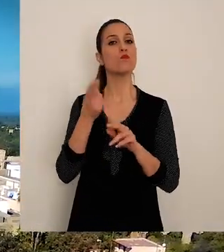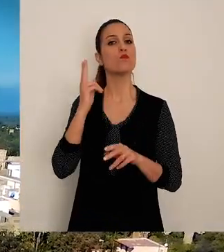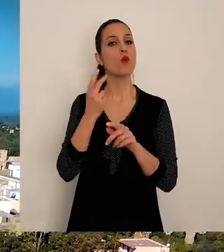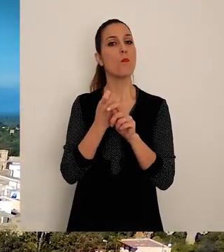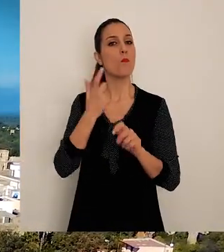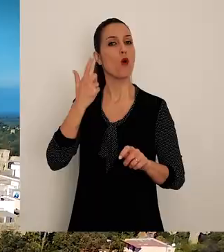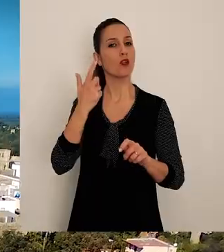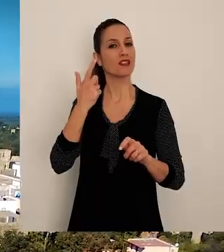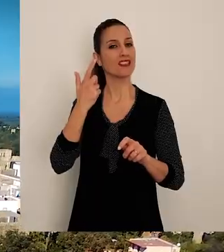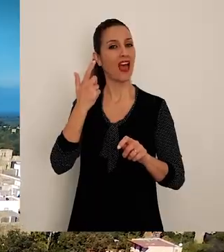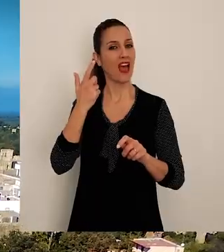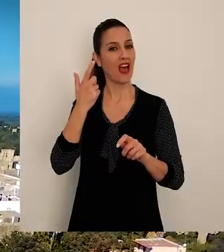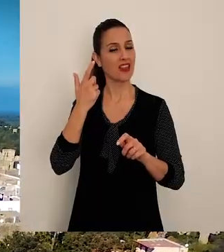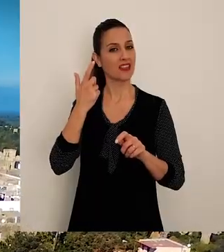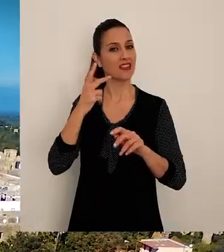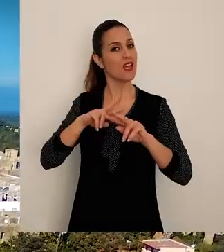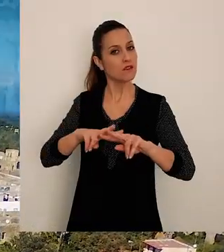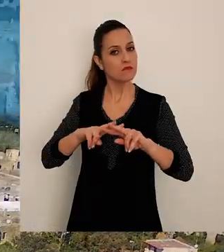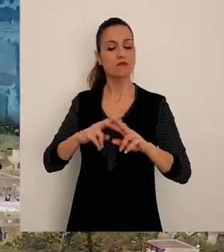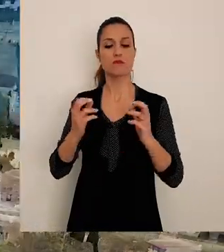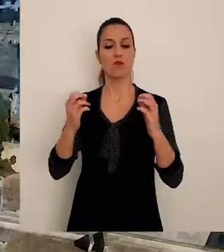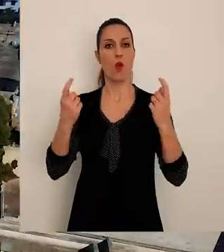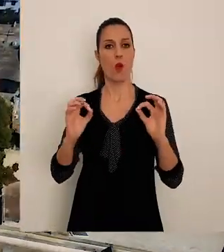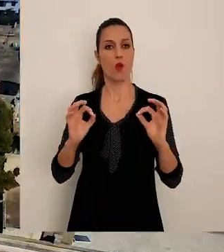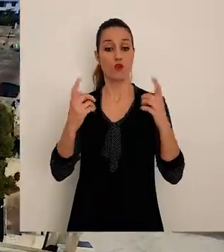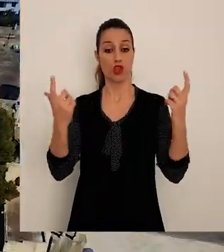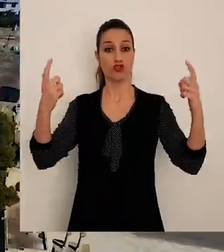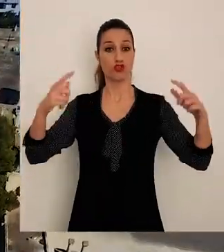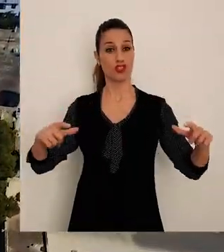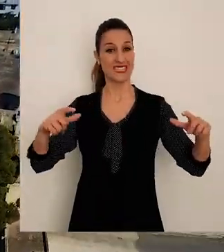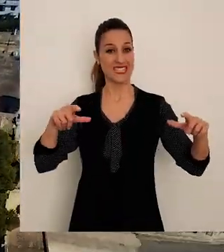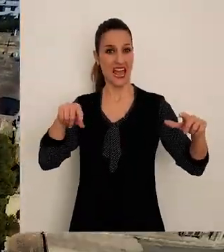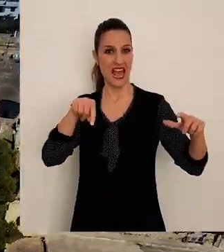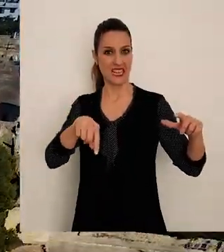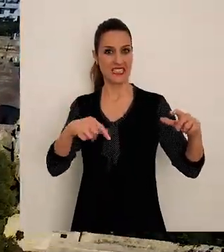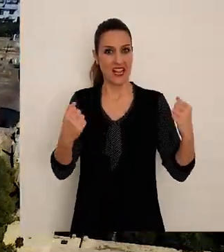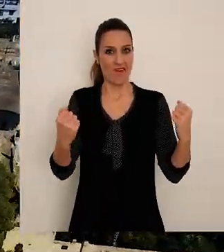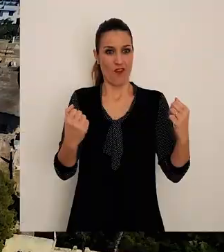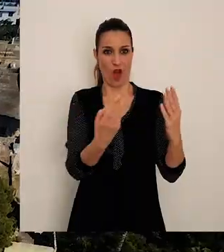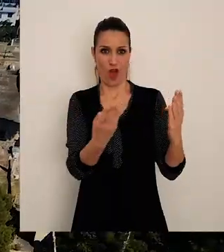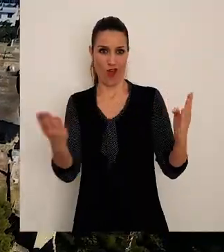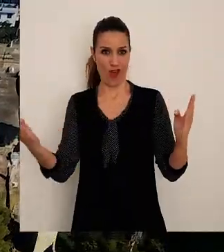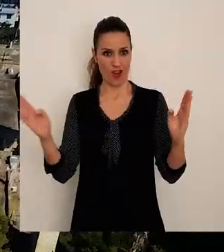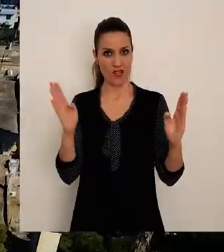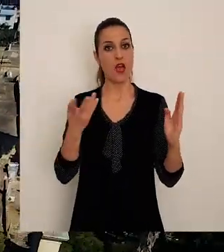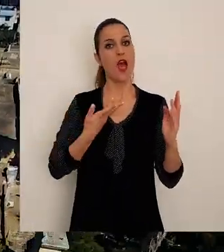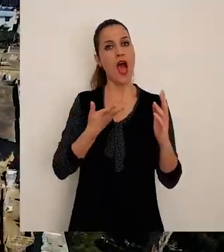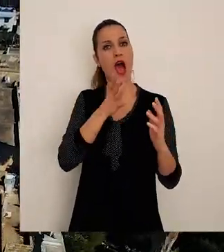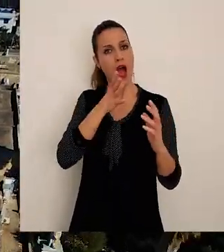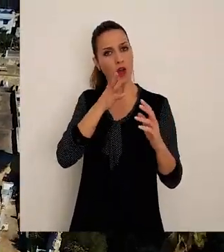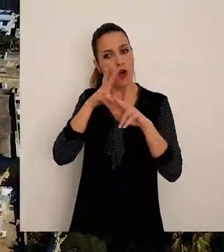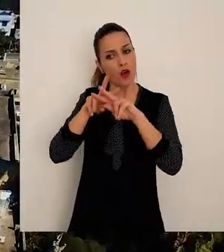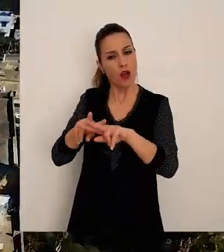più importante testimonianza di cittadina fortificata del Salento, che conserva ancora perfettamente integri i segni del suo